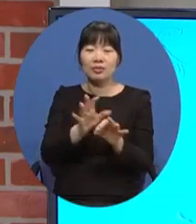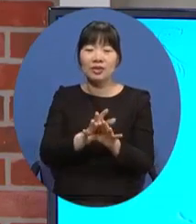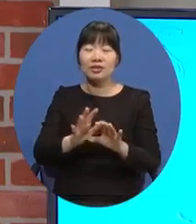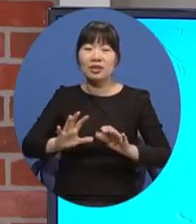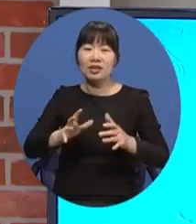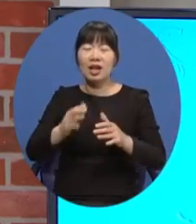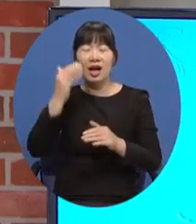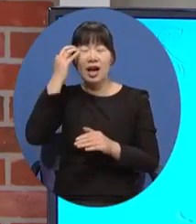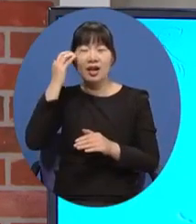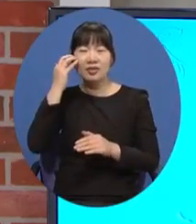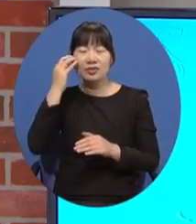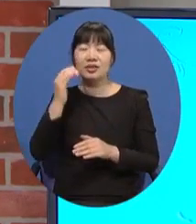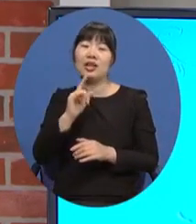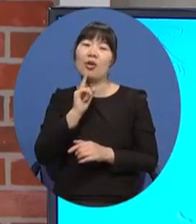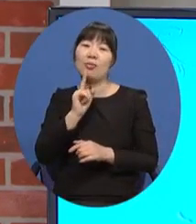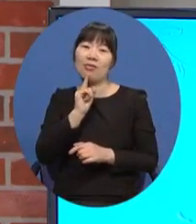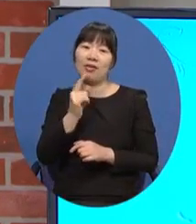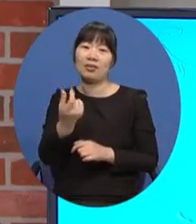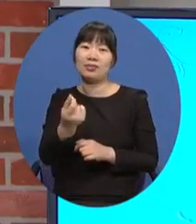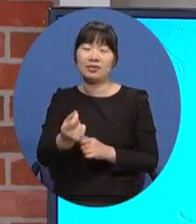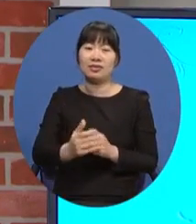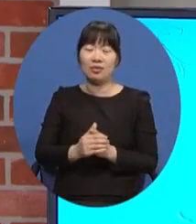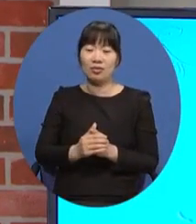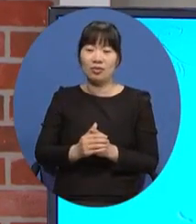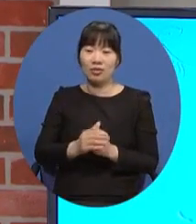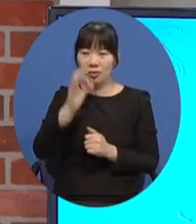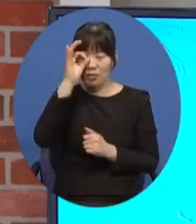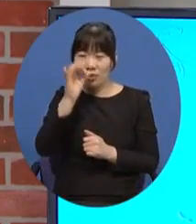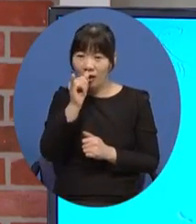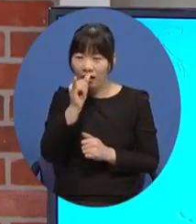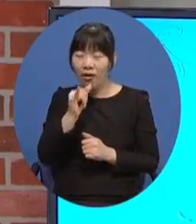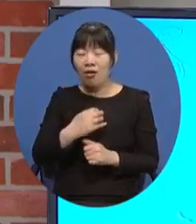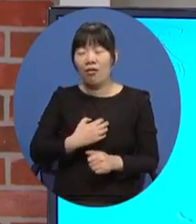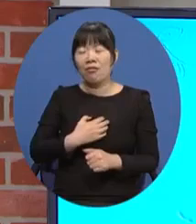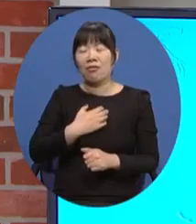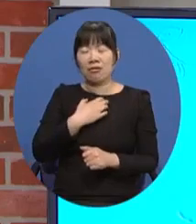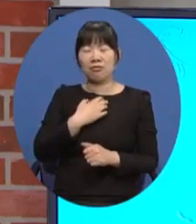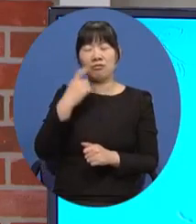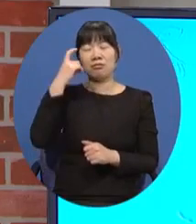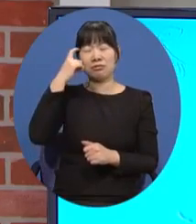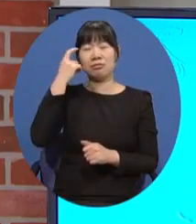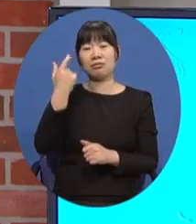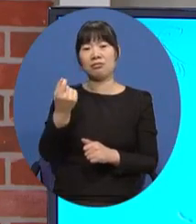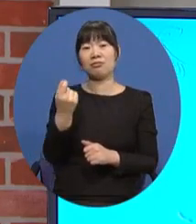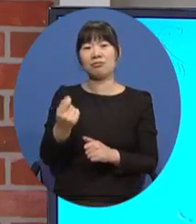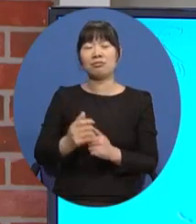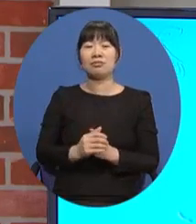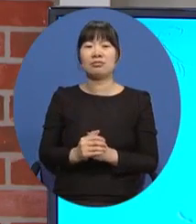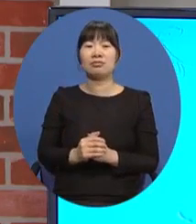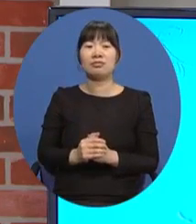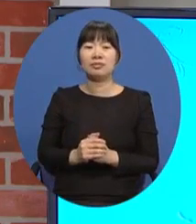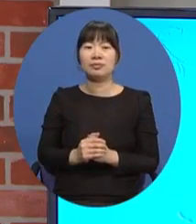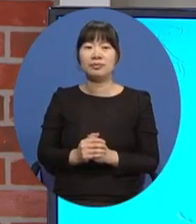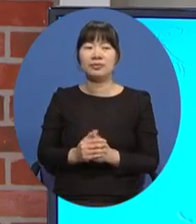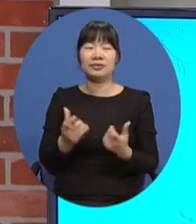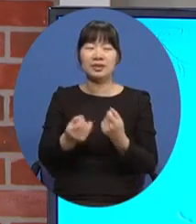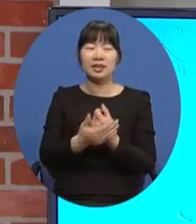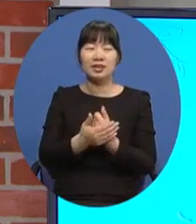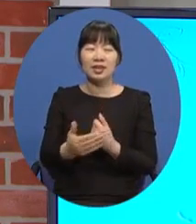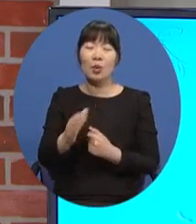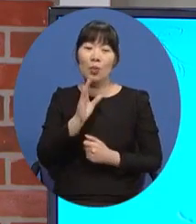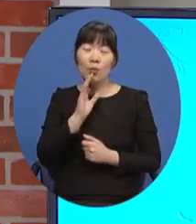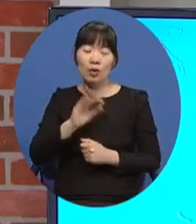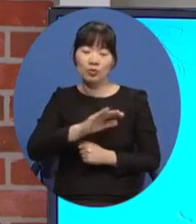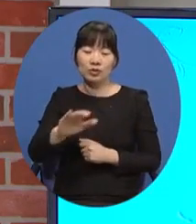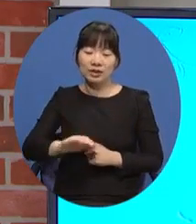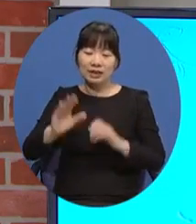나라가 대한민국이라 그럽니다. 여러분 들어보셨나요? 저는 아주 끔찍한 생각을 정말 했습니다. 그러니까 정말